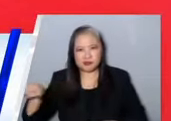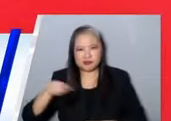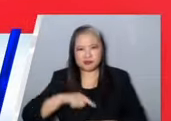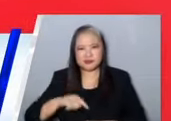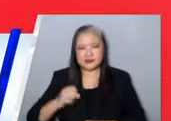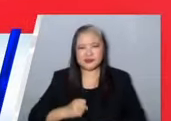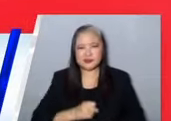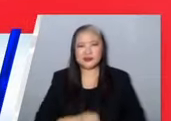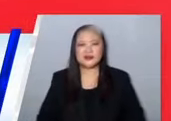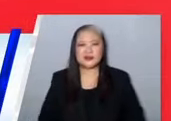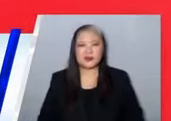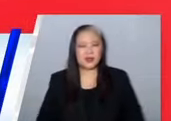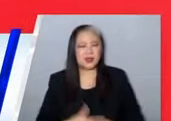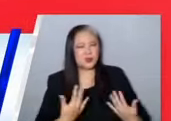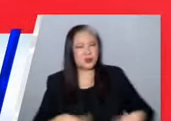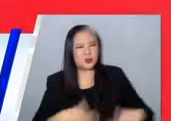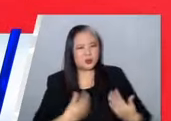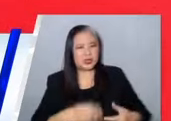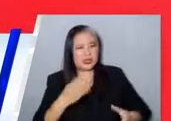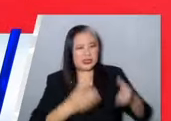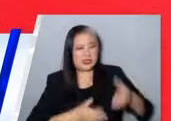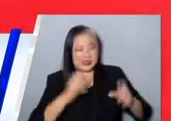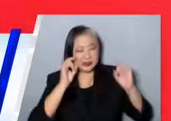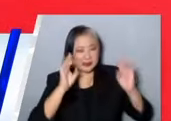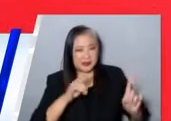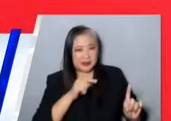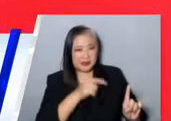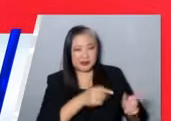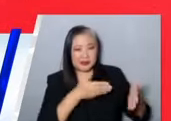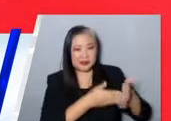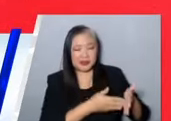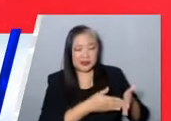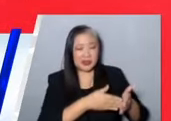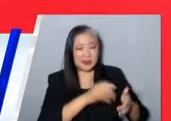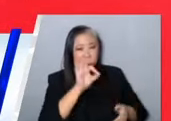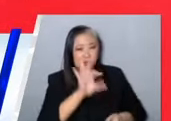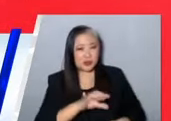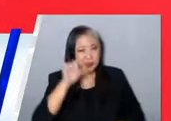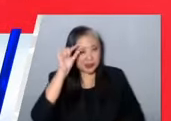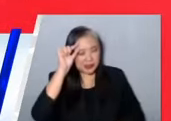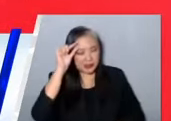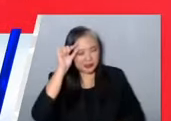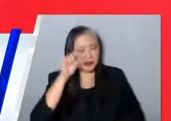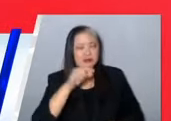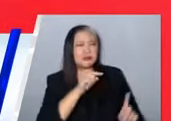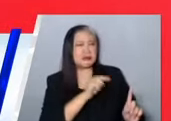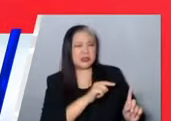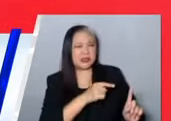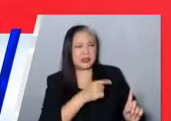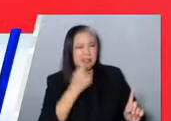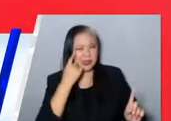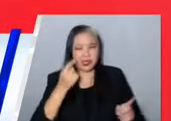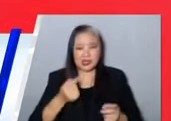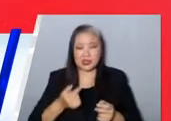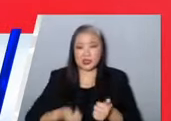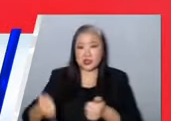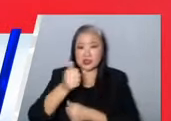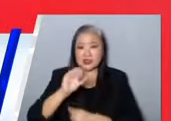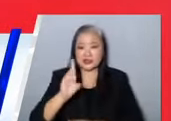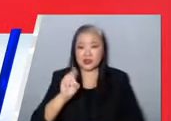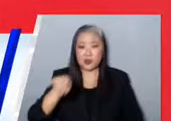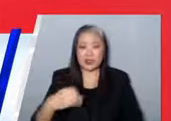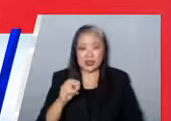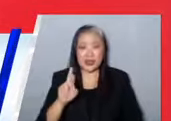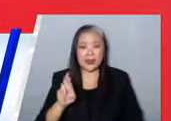Kibuloy. Sa tingin ninyo, nasa posisyon ba siya o tama yung posisyon ni Justice Secretary Remulla na he is in no